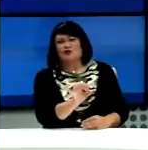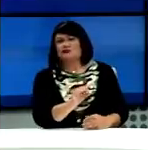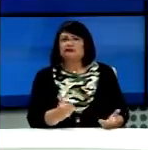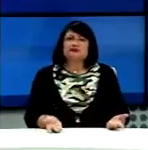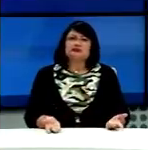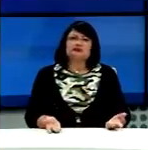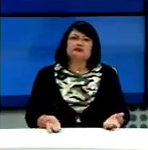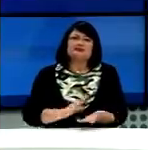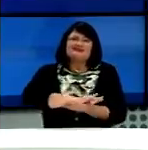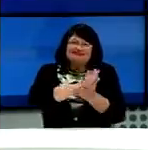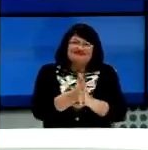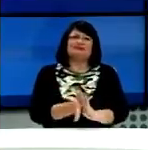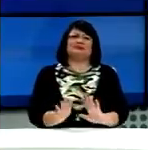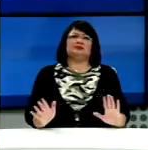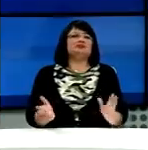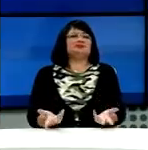οδοστρωτήρας πάνω από την ελληνική κοινωνία.